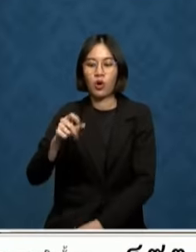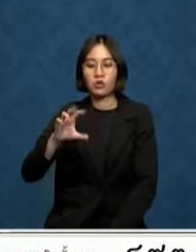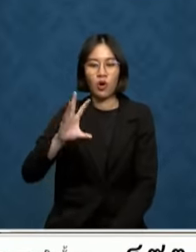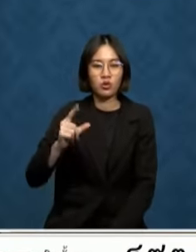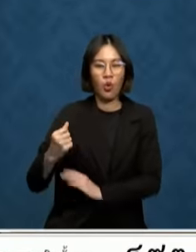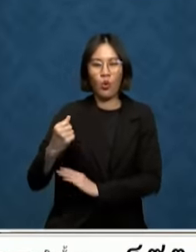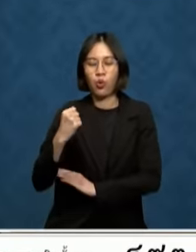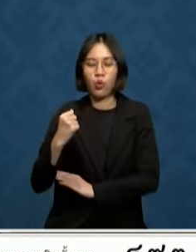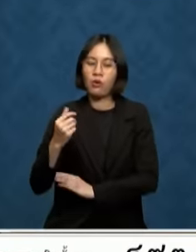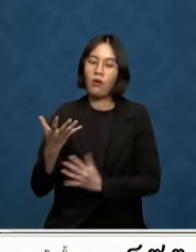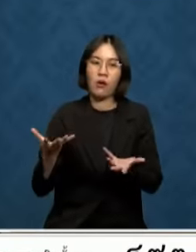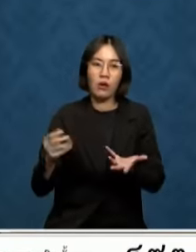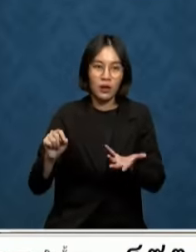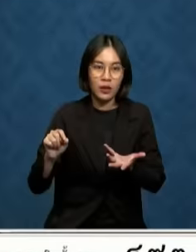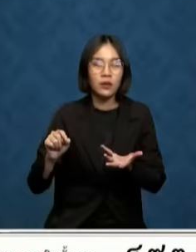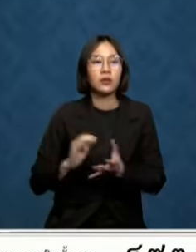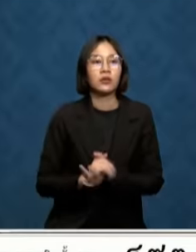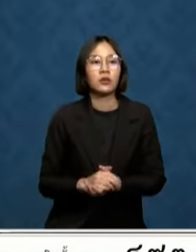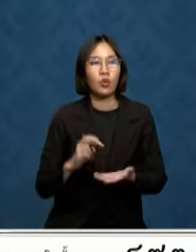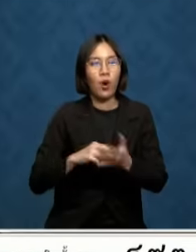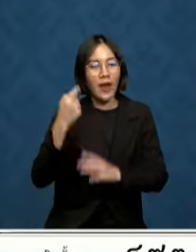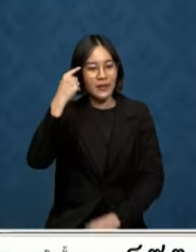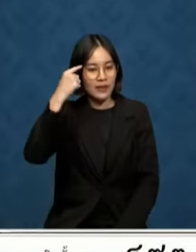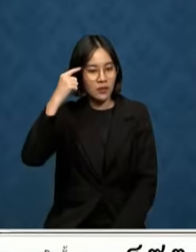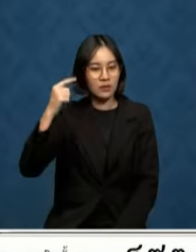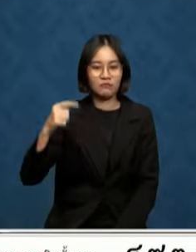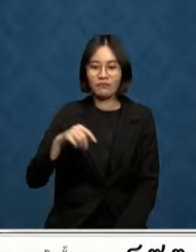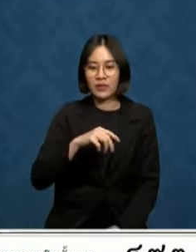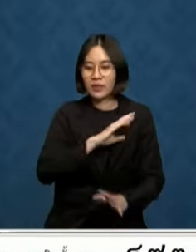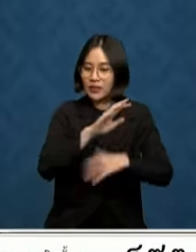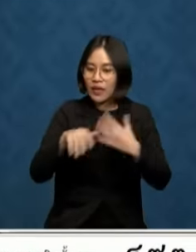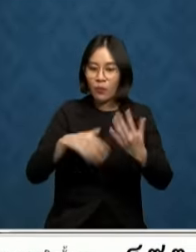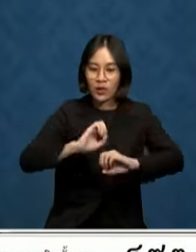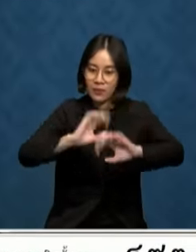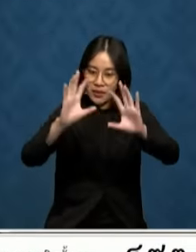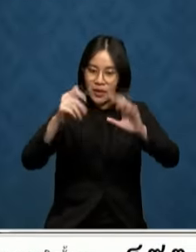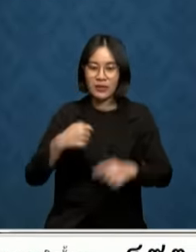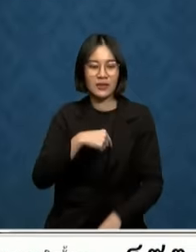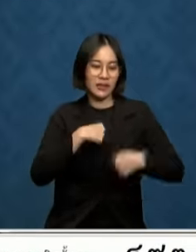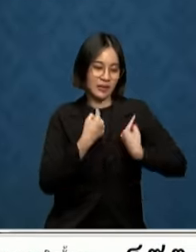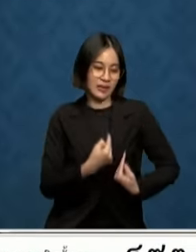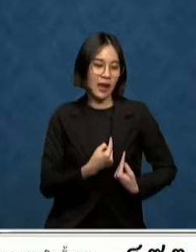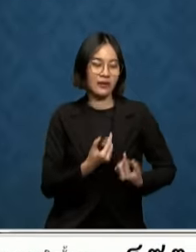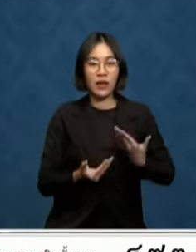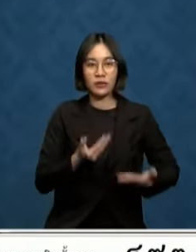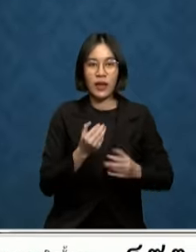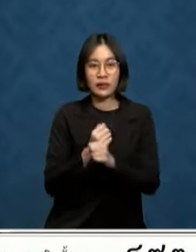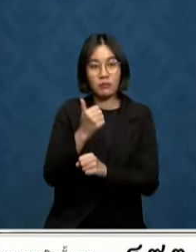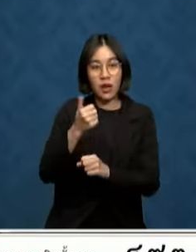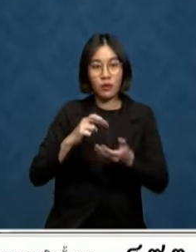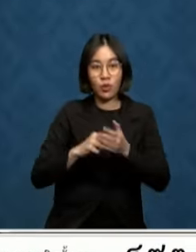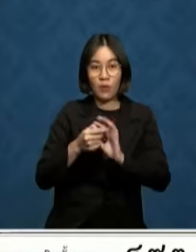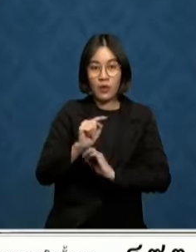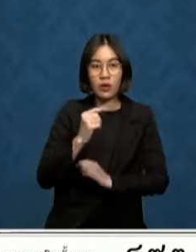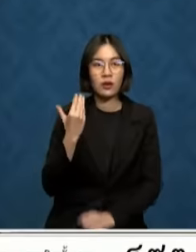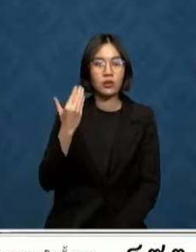มากร้นจนเชื่อได้ว่าสามารถเจกสันทุกสิ่งให้ปรากฏอย่างไรตามใจปฒนาก็ได้นั้นก็ปราก